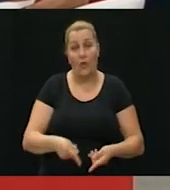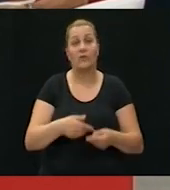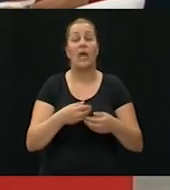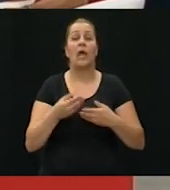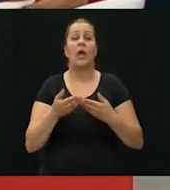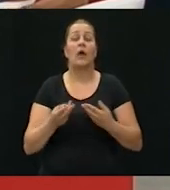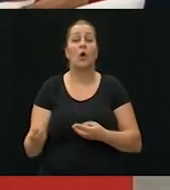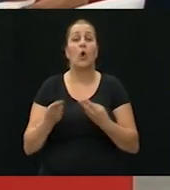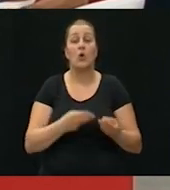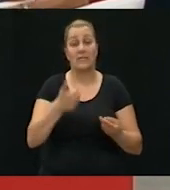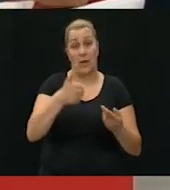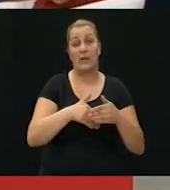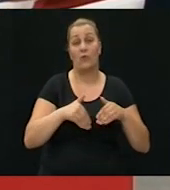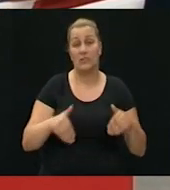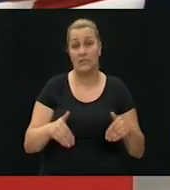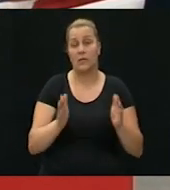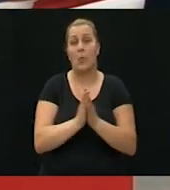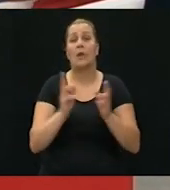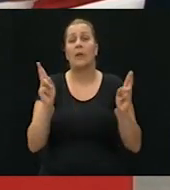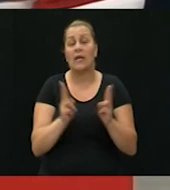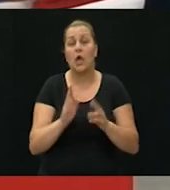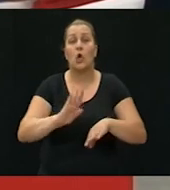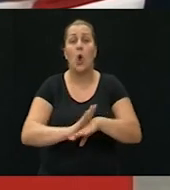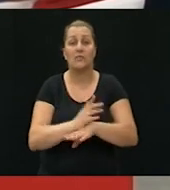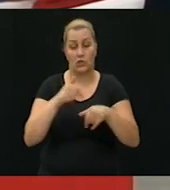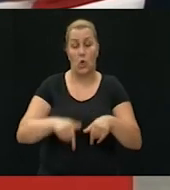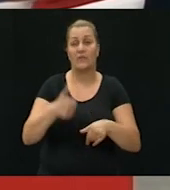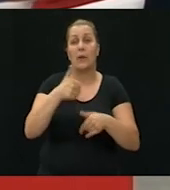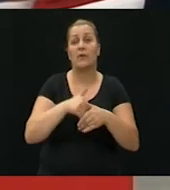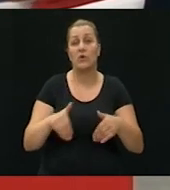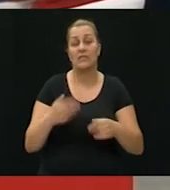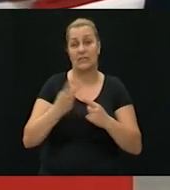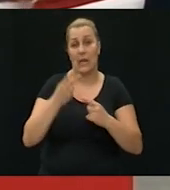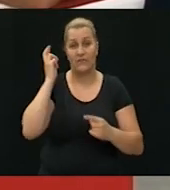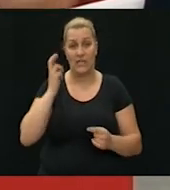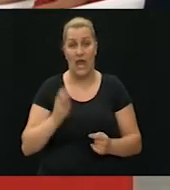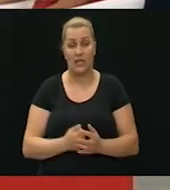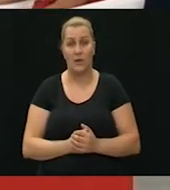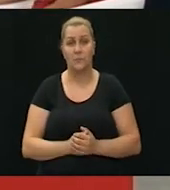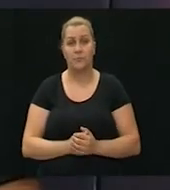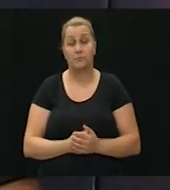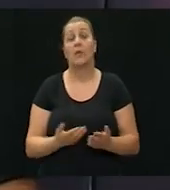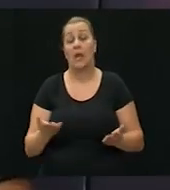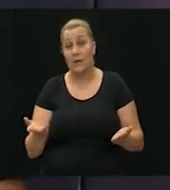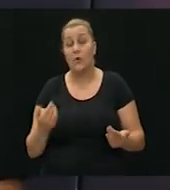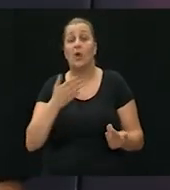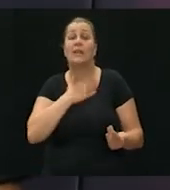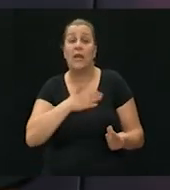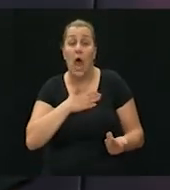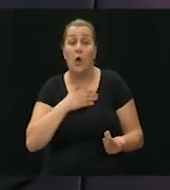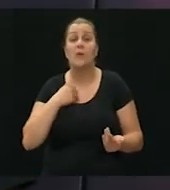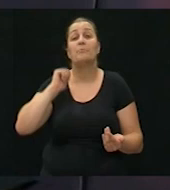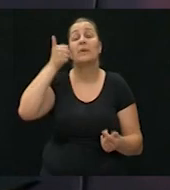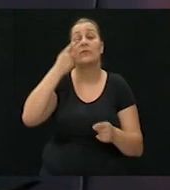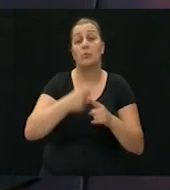biti, što je njihov problem, na prvoj crti. Samo kratko, osjećaj večeras ovdje na prvoj crti televizije Jadar. Pa evo, drago mi, prvi put da se